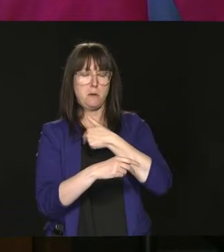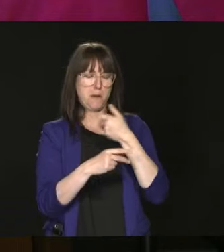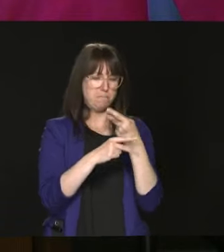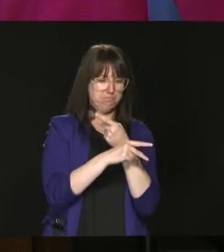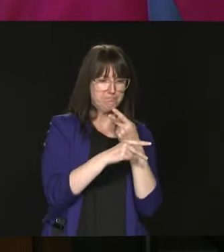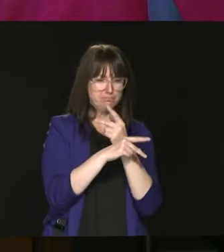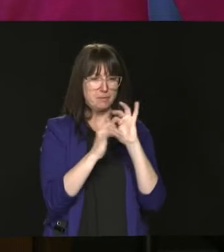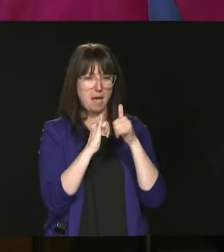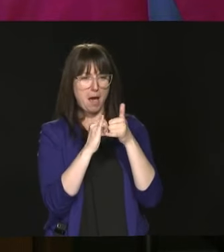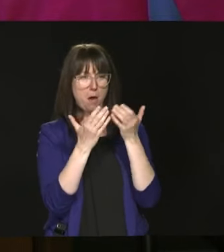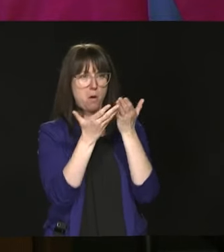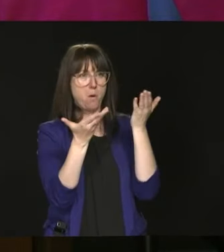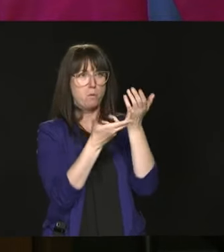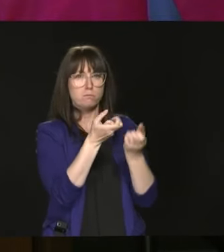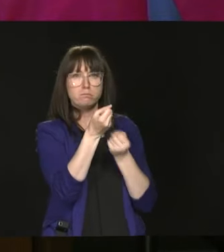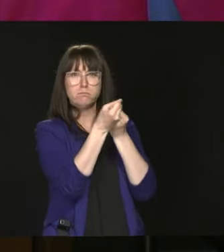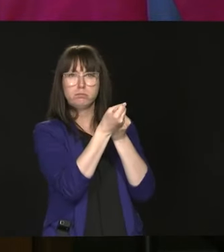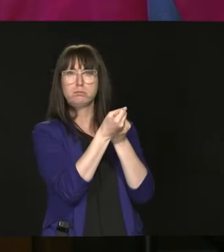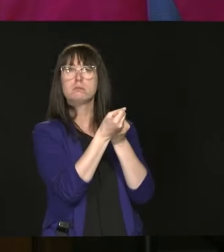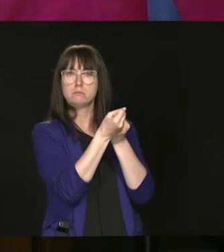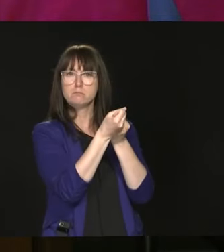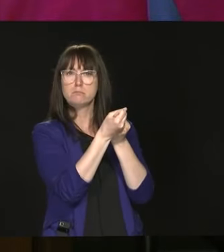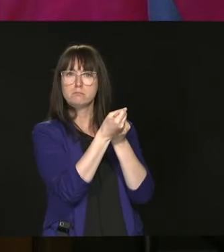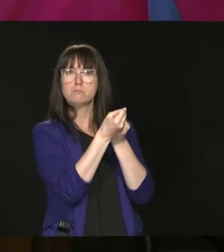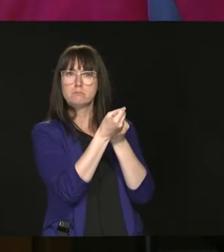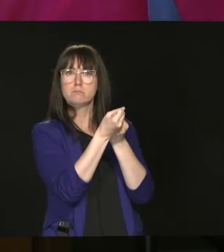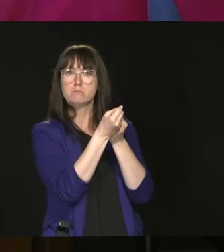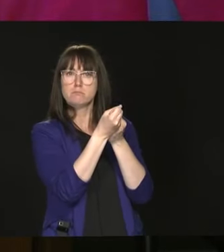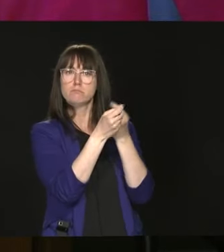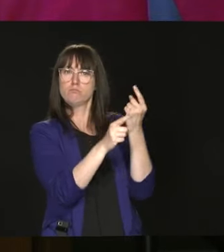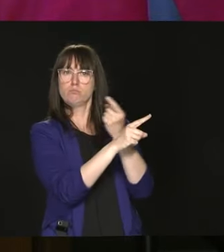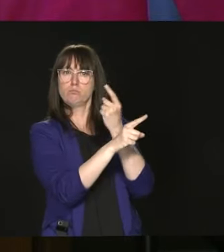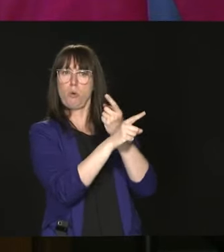pour eux. Et de cette façon, ils vont avoir un compte d'ici à